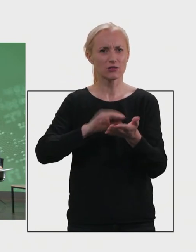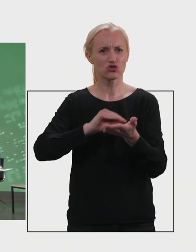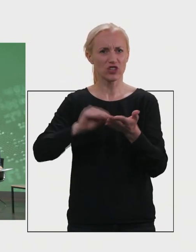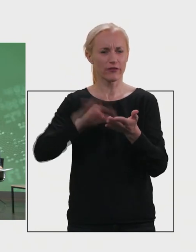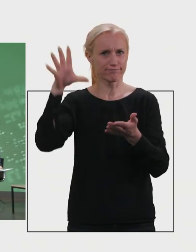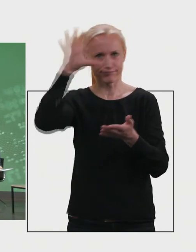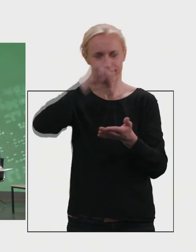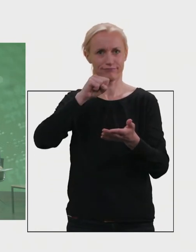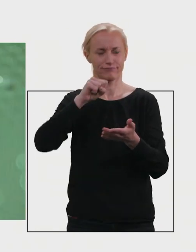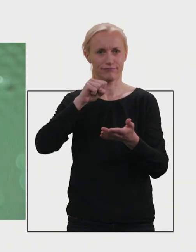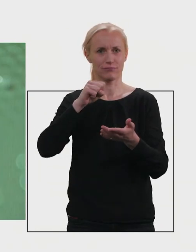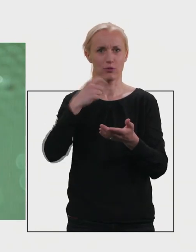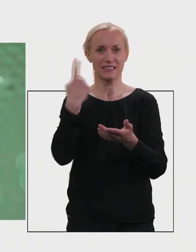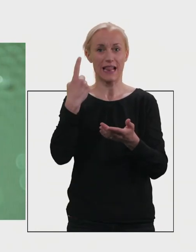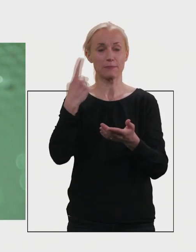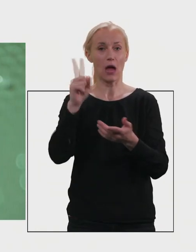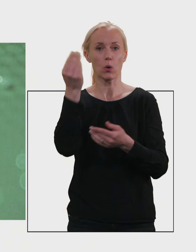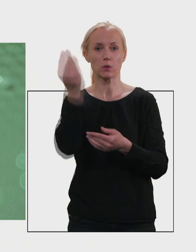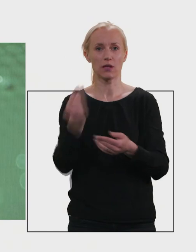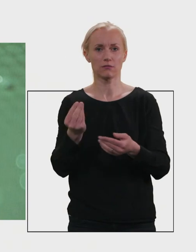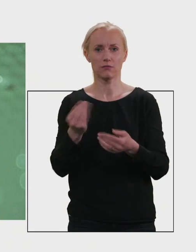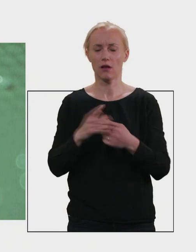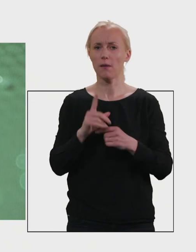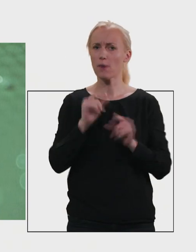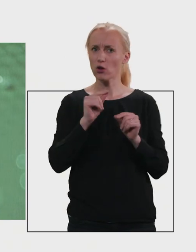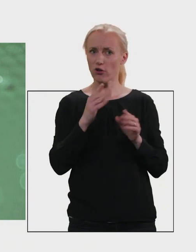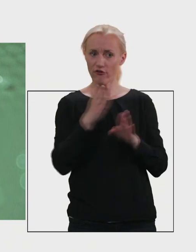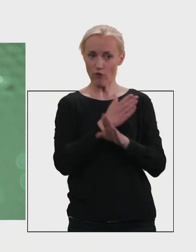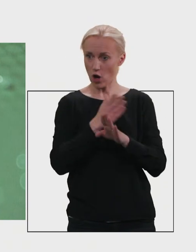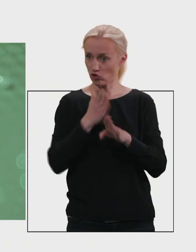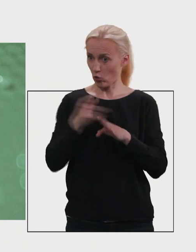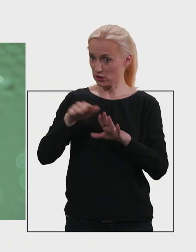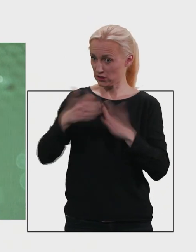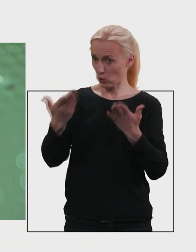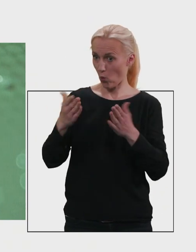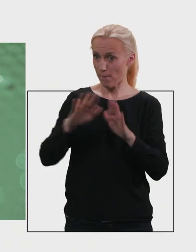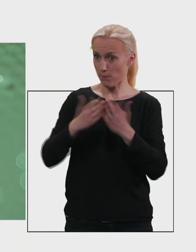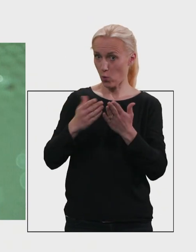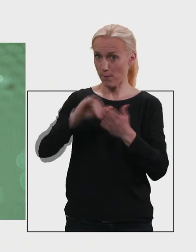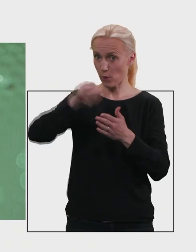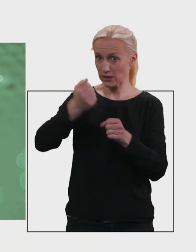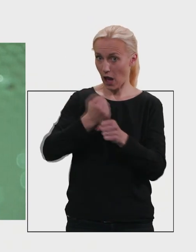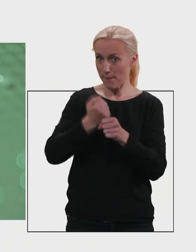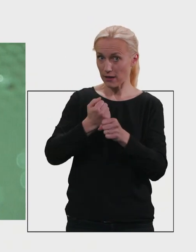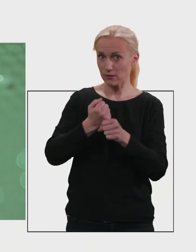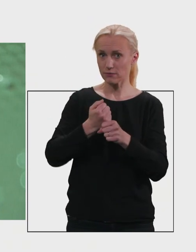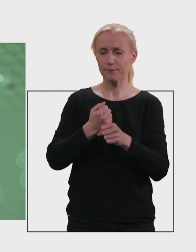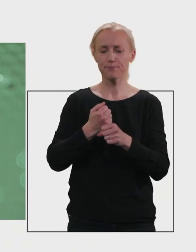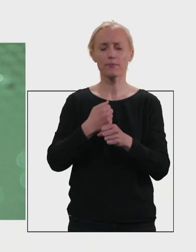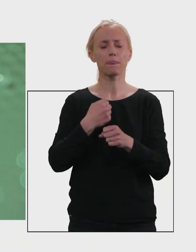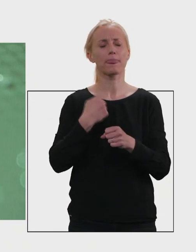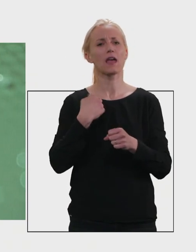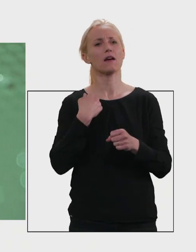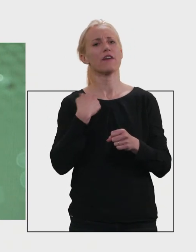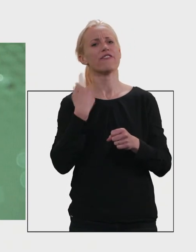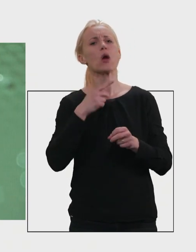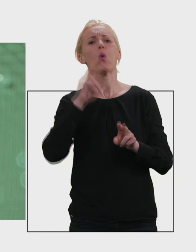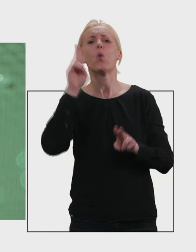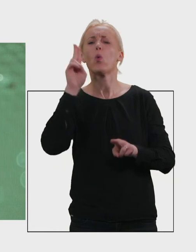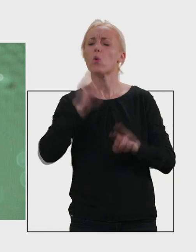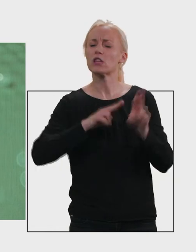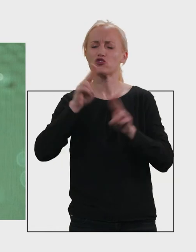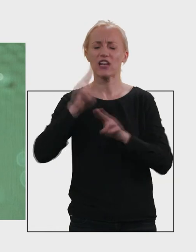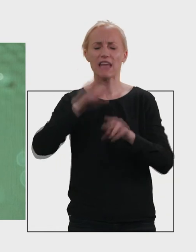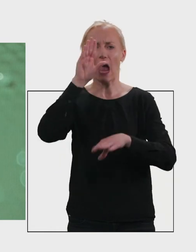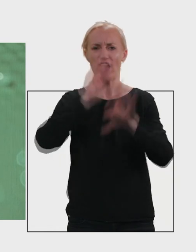ist selbst Künstlerin. Also das heißt, sie hat vorher auch schon mal an so einem Buchprojekt gearbeitet? Wir haben unterschiedliche Erfahrungen mit,